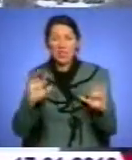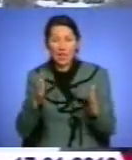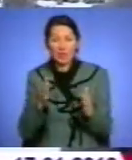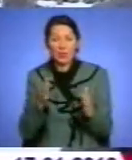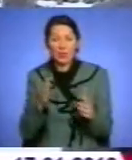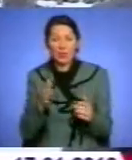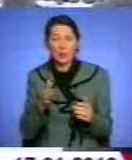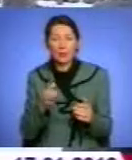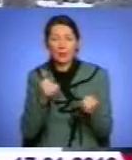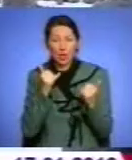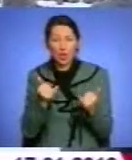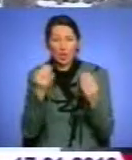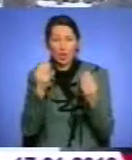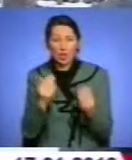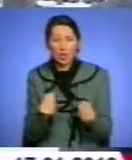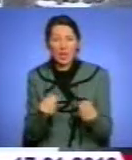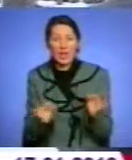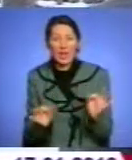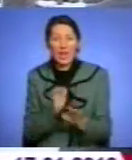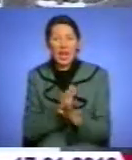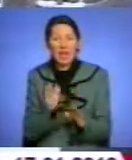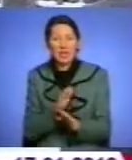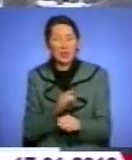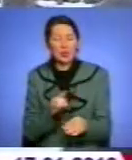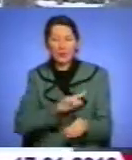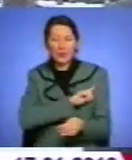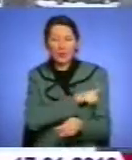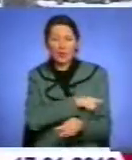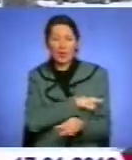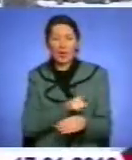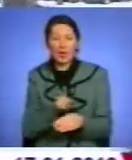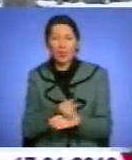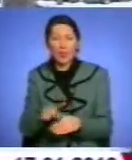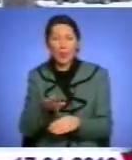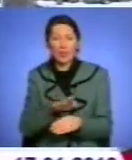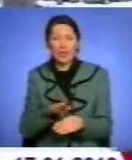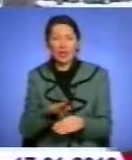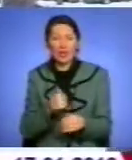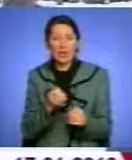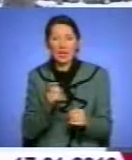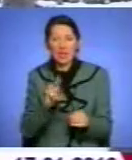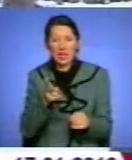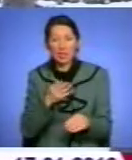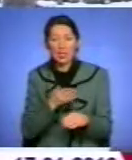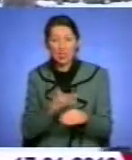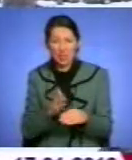Тобто на сьогоднішній день клімат конкретно Тернопільщини як частини